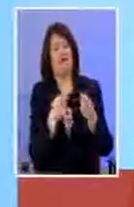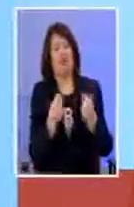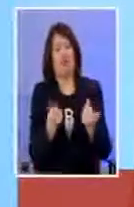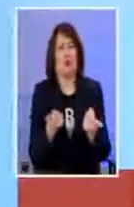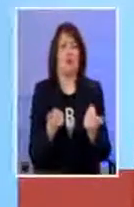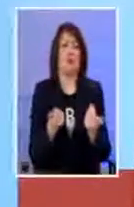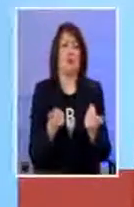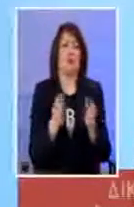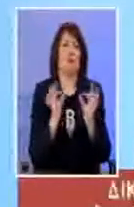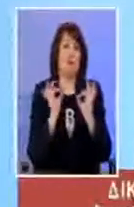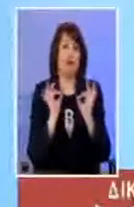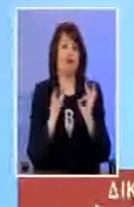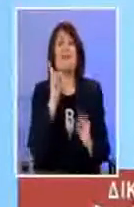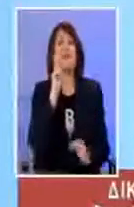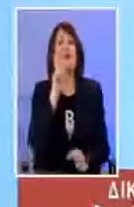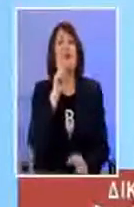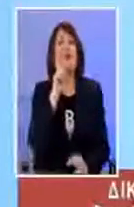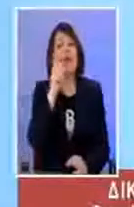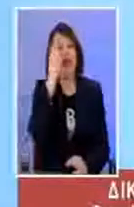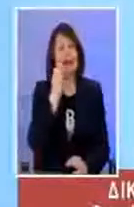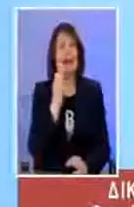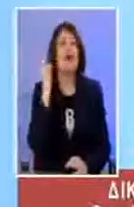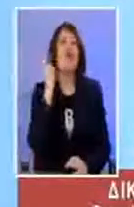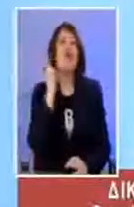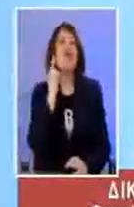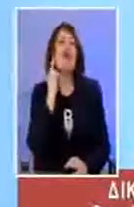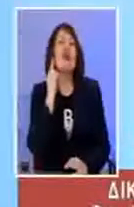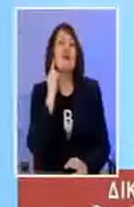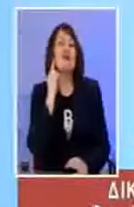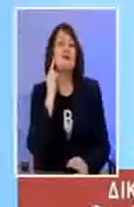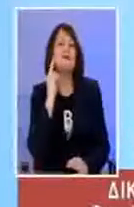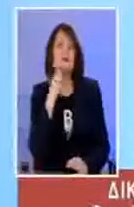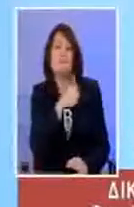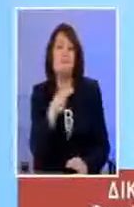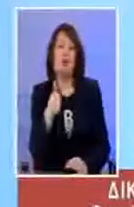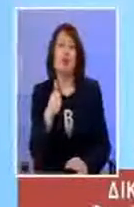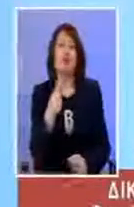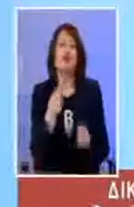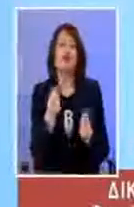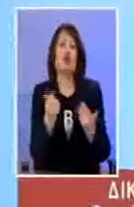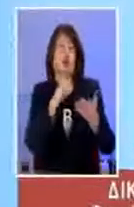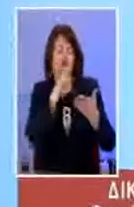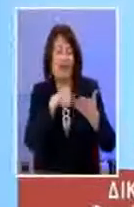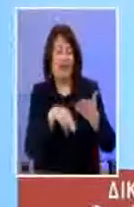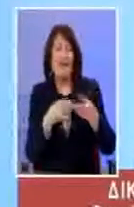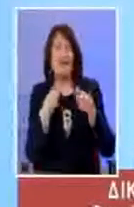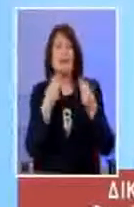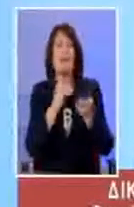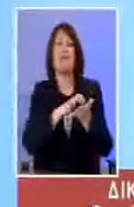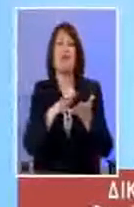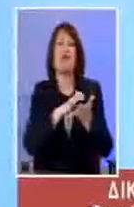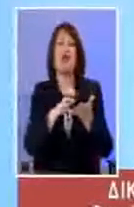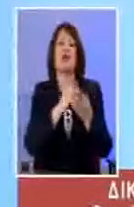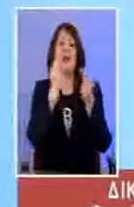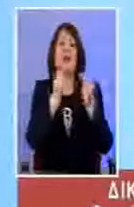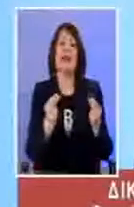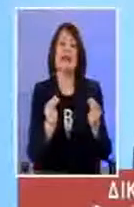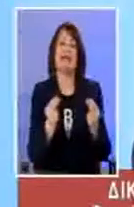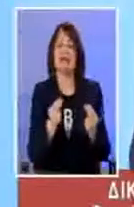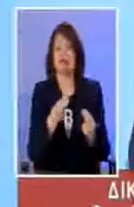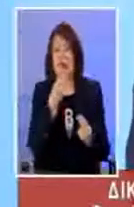μας γράφει μία κοπέλα που είναι τυφλοκοφή ότι είναι η μοναδική διέξοδος η γραφή Braille που μας στέλνει ο